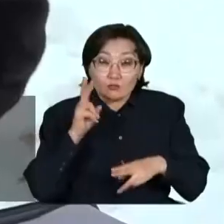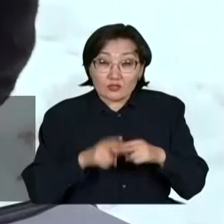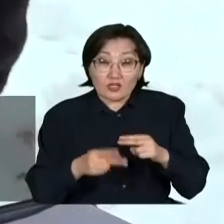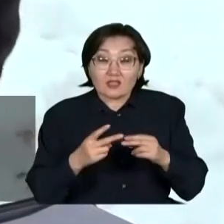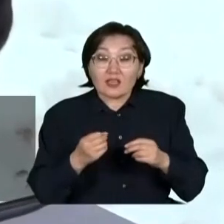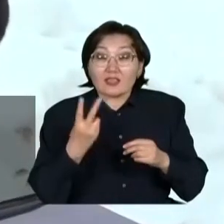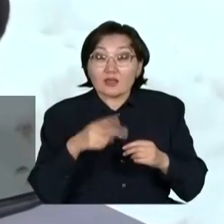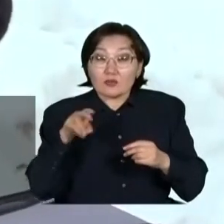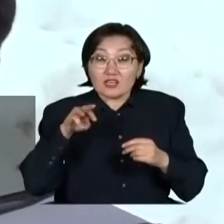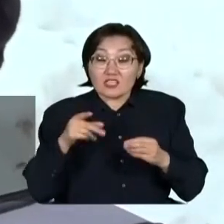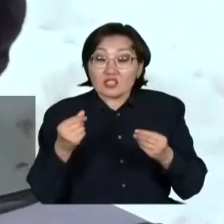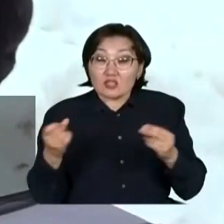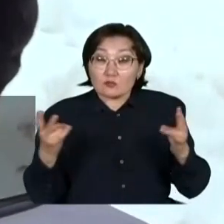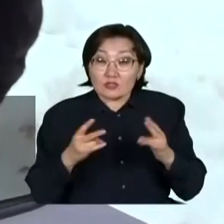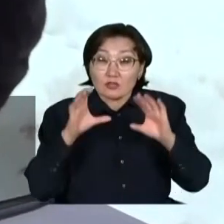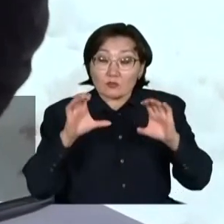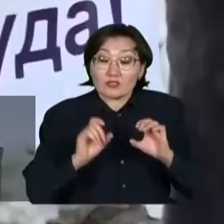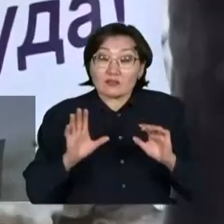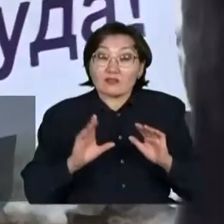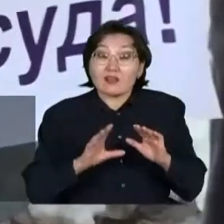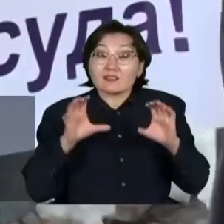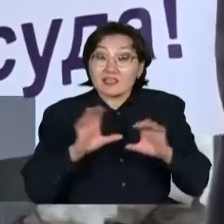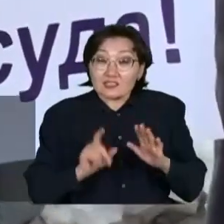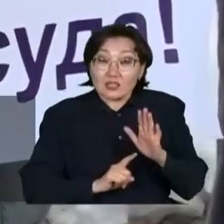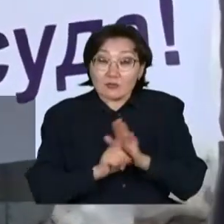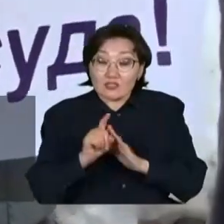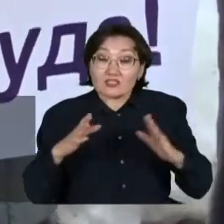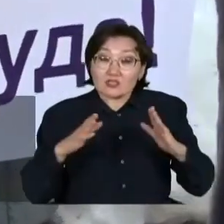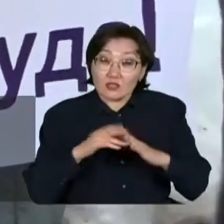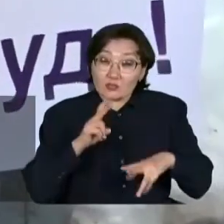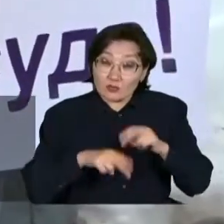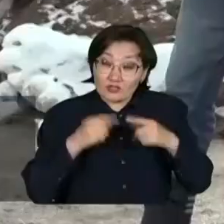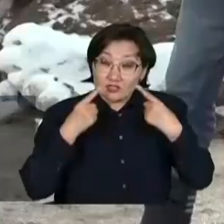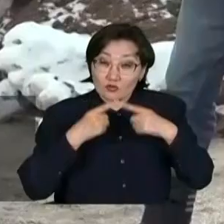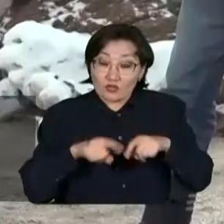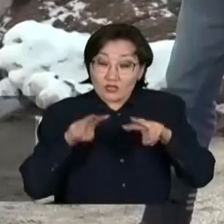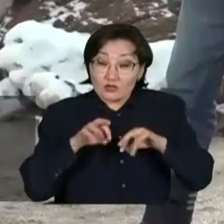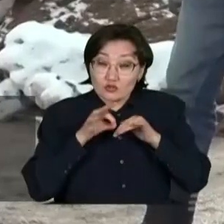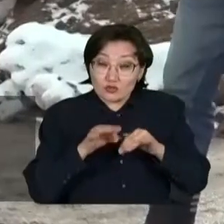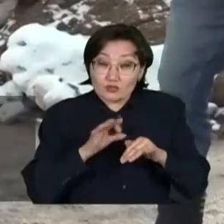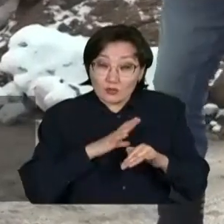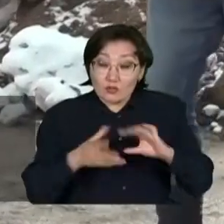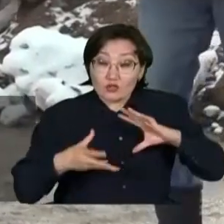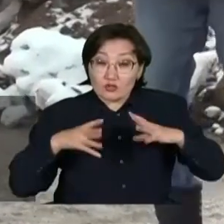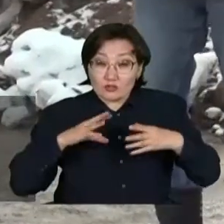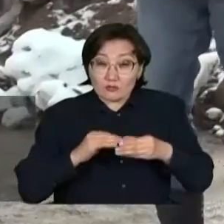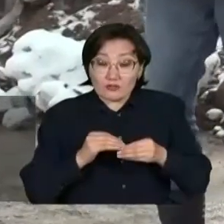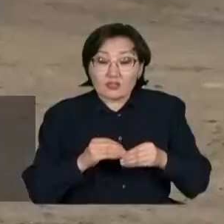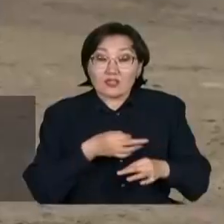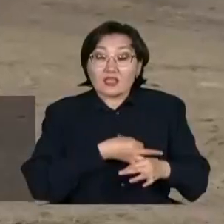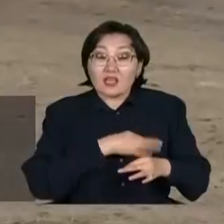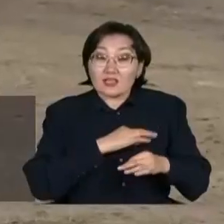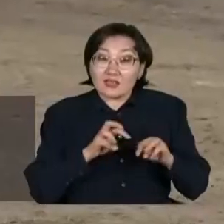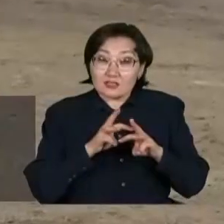2 миллиард теңге қажет екен. Заңсыз басталған баспаналардың құрылысына қатысты техникалық аудит жүргізіліпті. Қорытындысы әділет